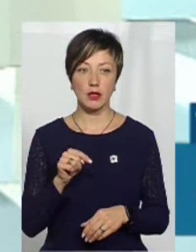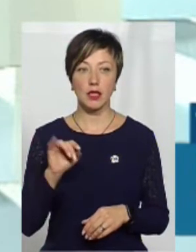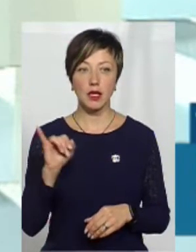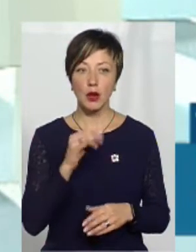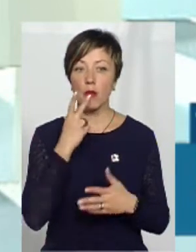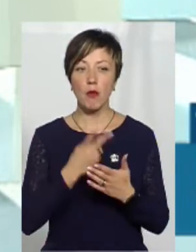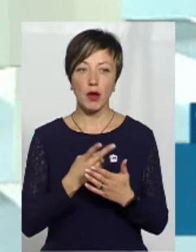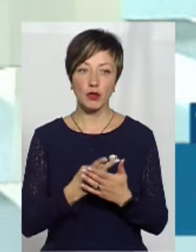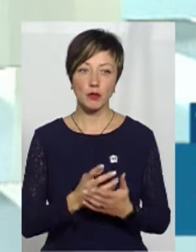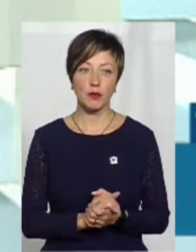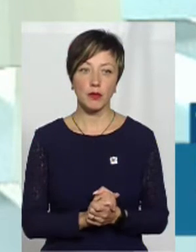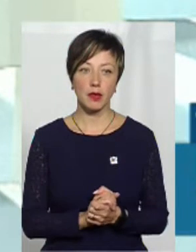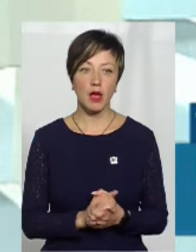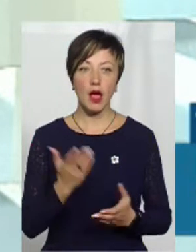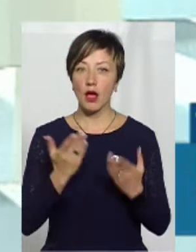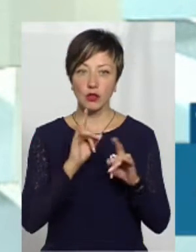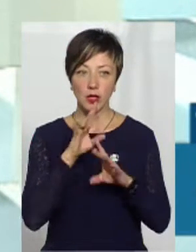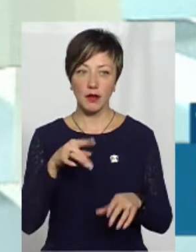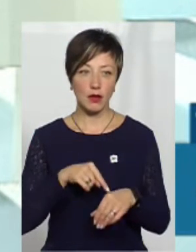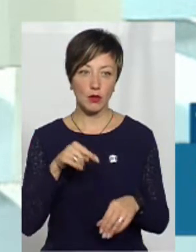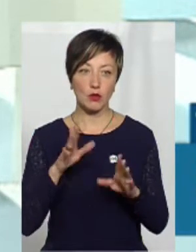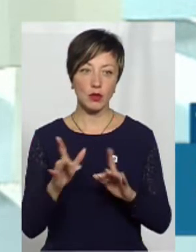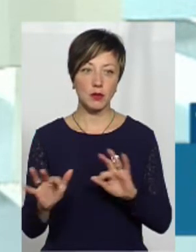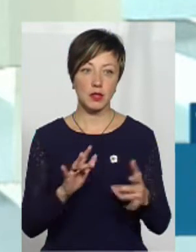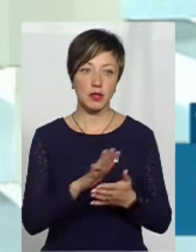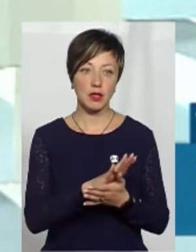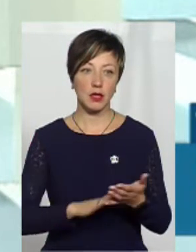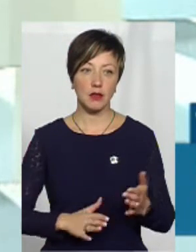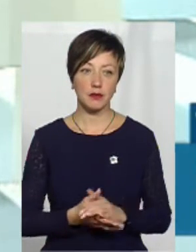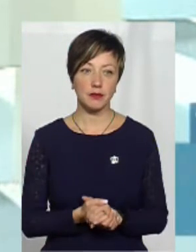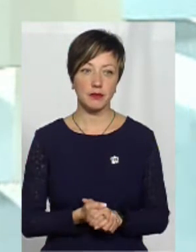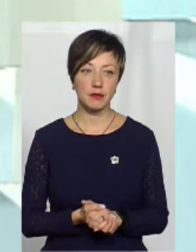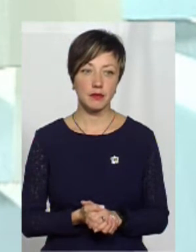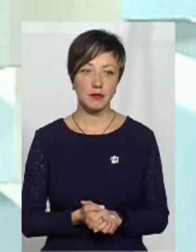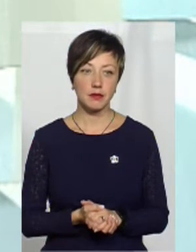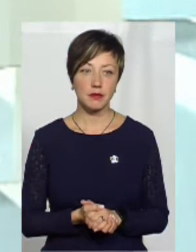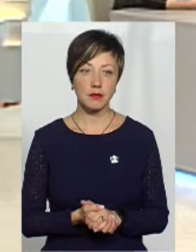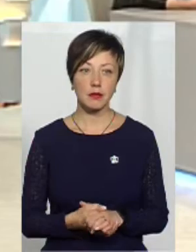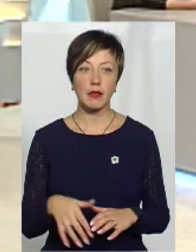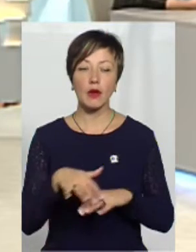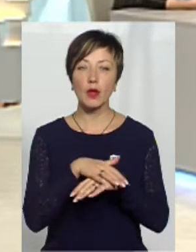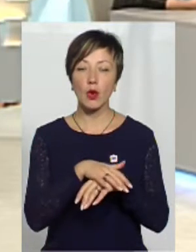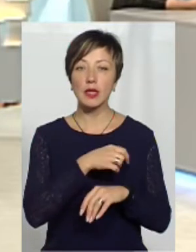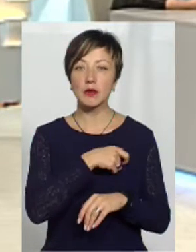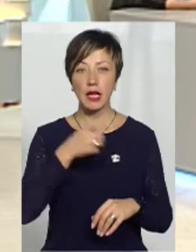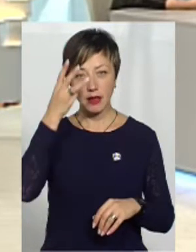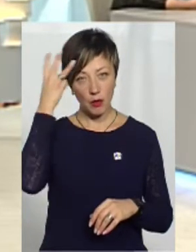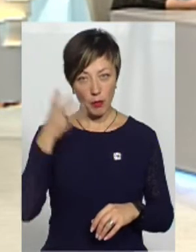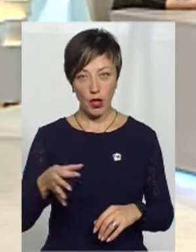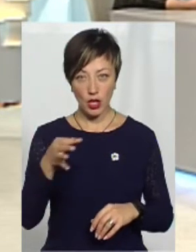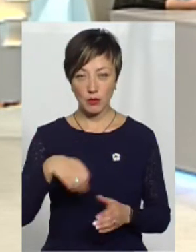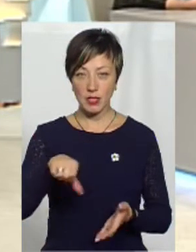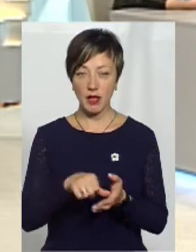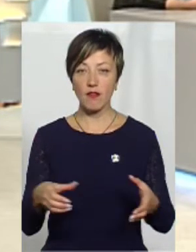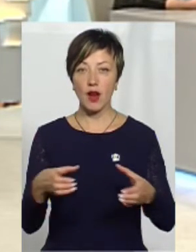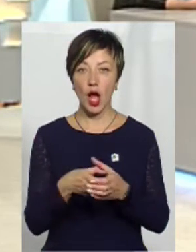і побачимо. А як не відреагують, будемо діяти далі. У народних депутатів від Хмельниччини, які